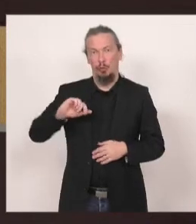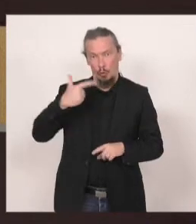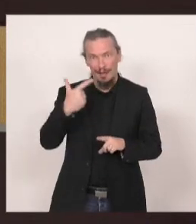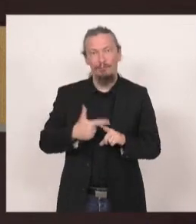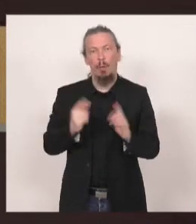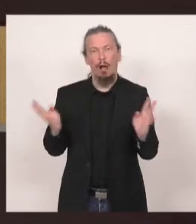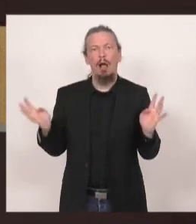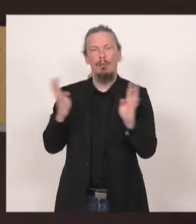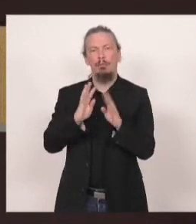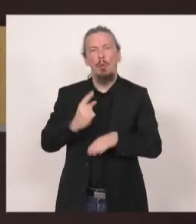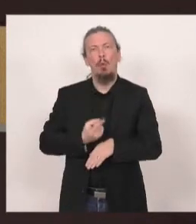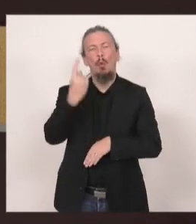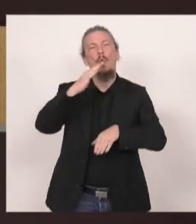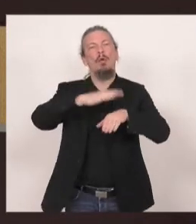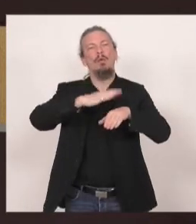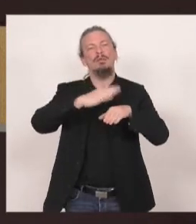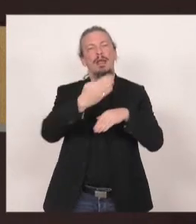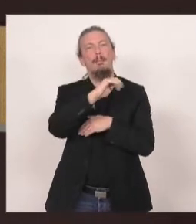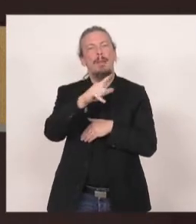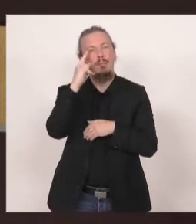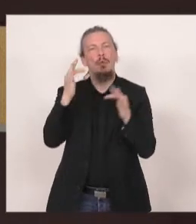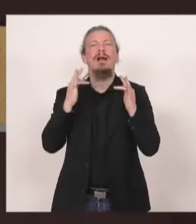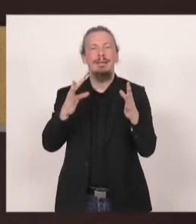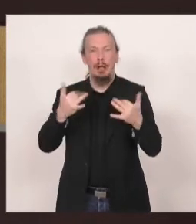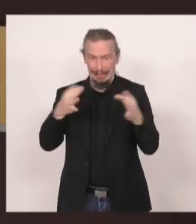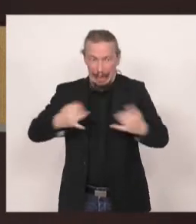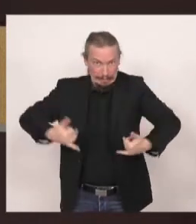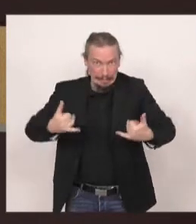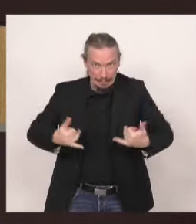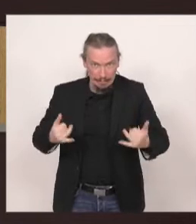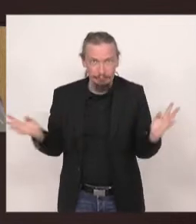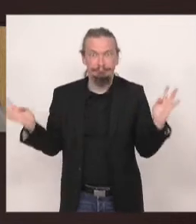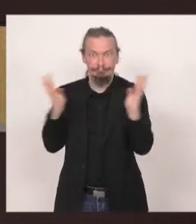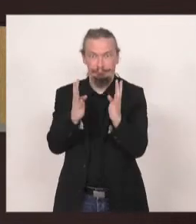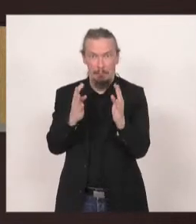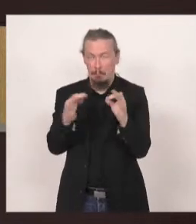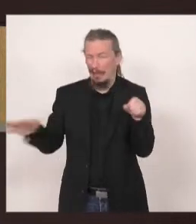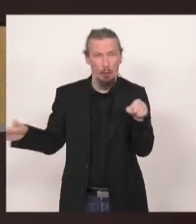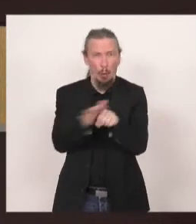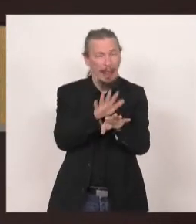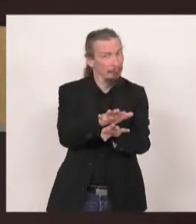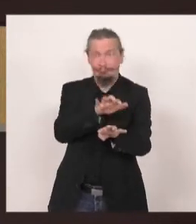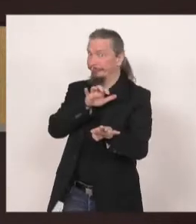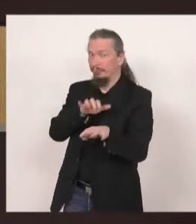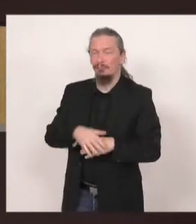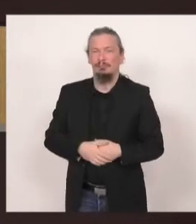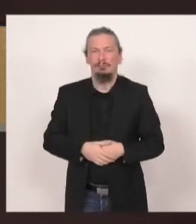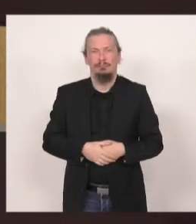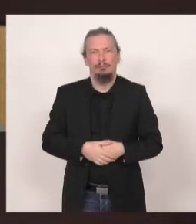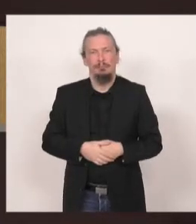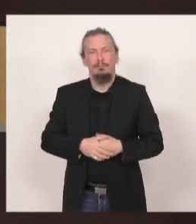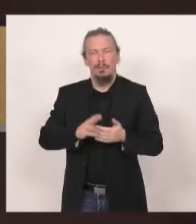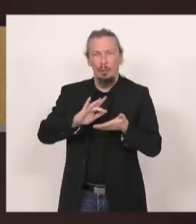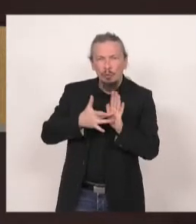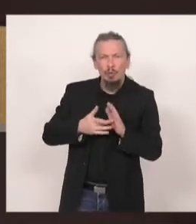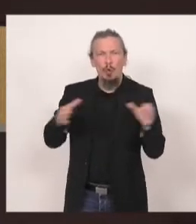fois le Haut Conseil métropolitain pour le climat dans cette salle même qui était presque comble, avec l'ensemble des